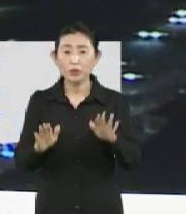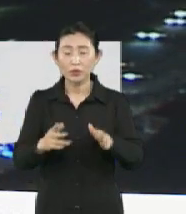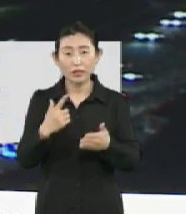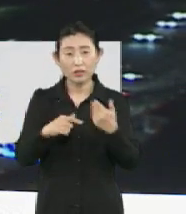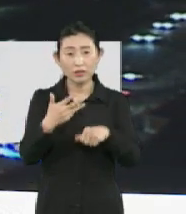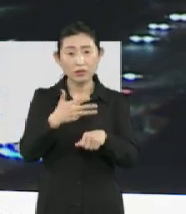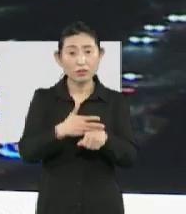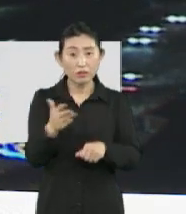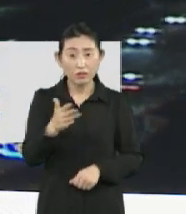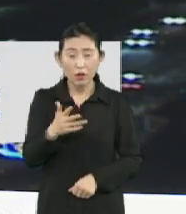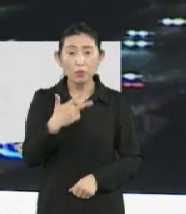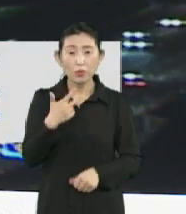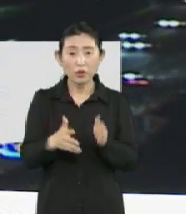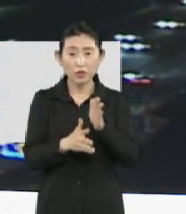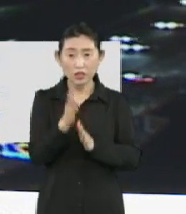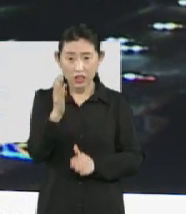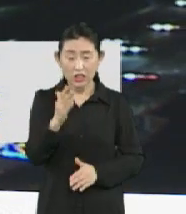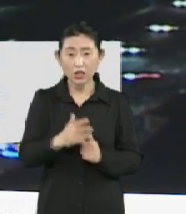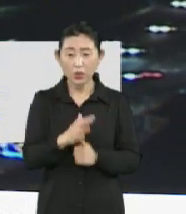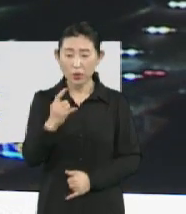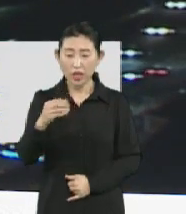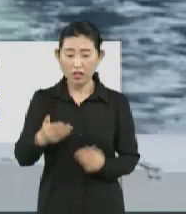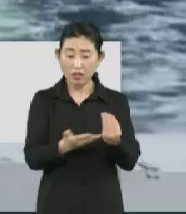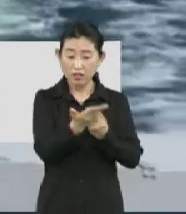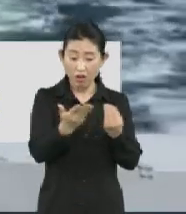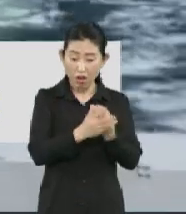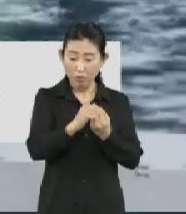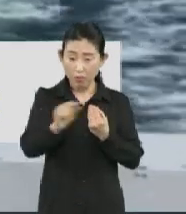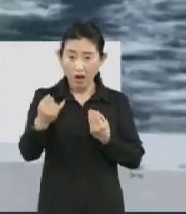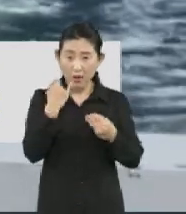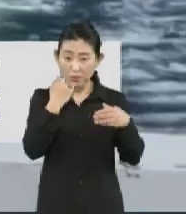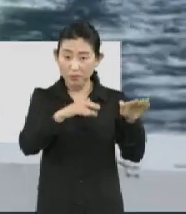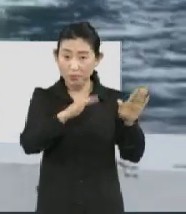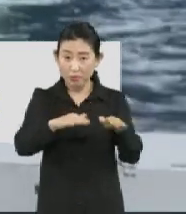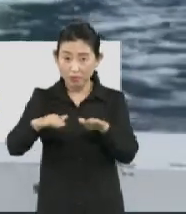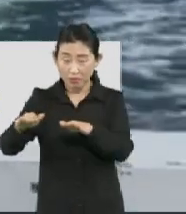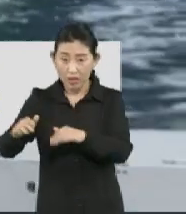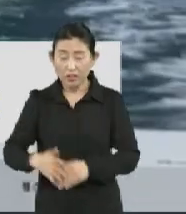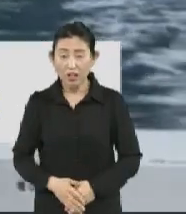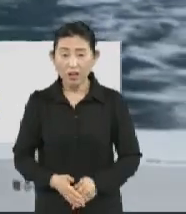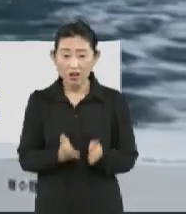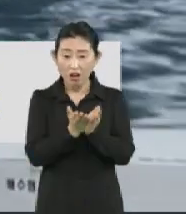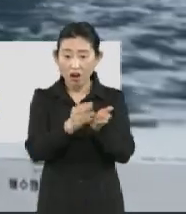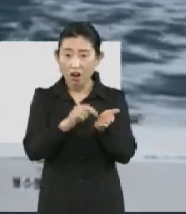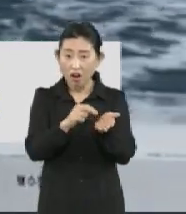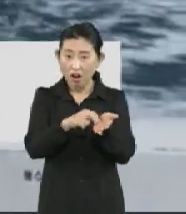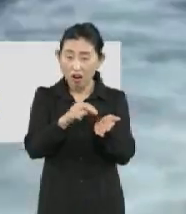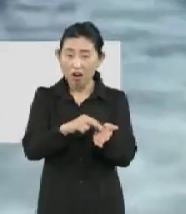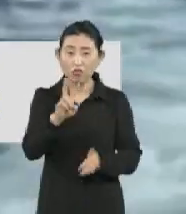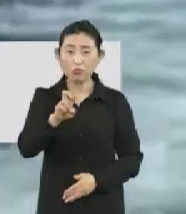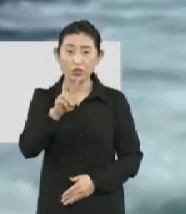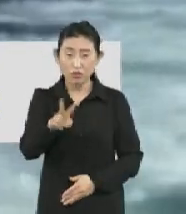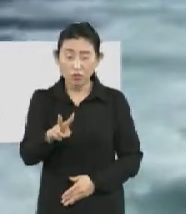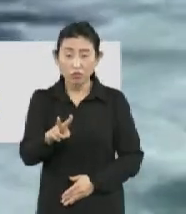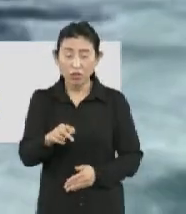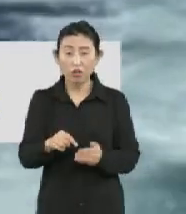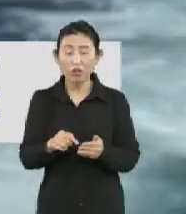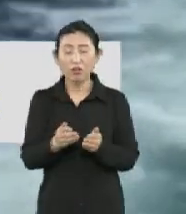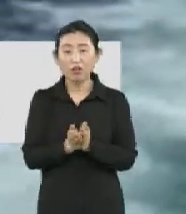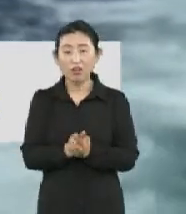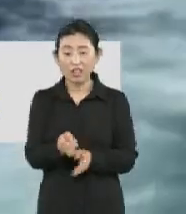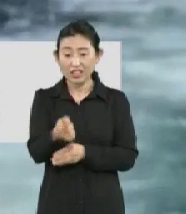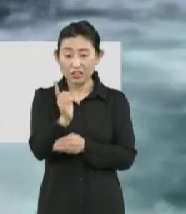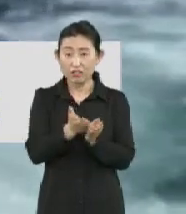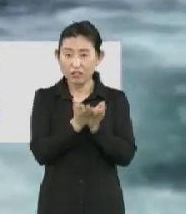오늘 오전 8시쯤 보령시 오천면 외연도 북서방 10km 해상에서 22명을 태운 9.7톤급